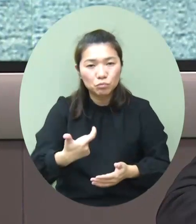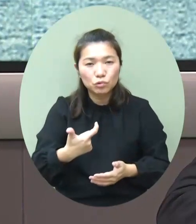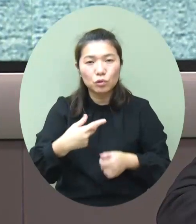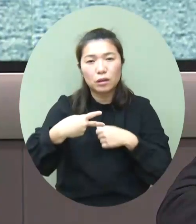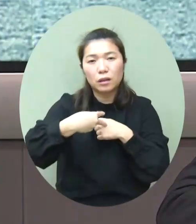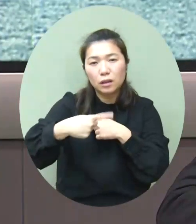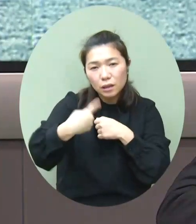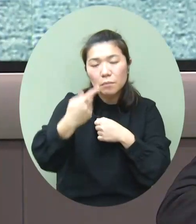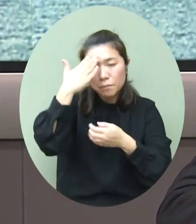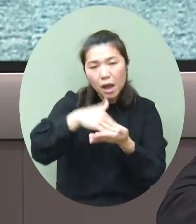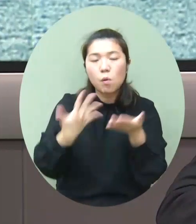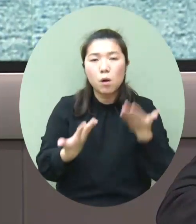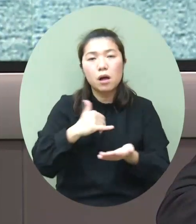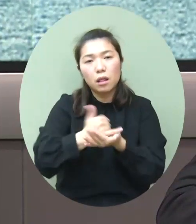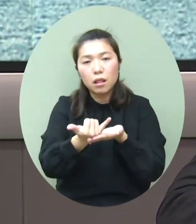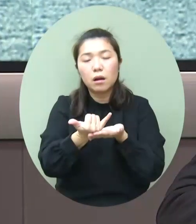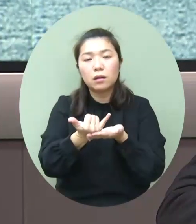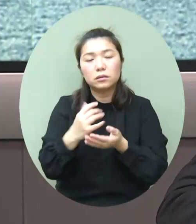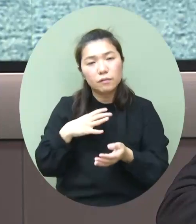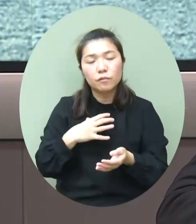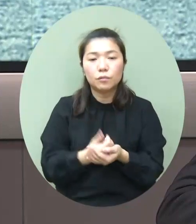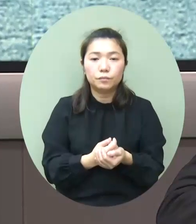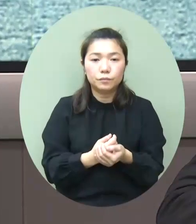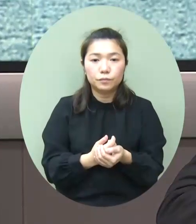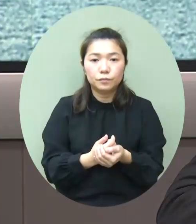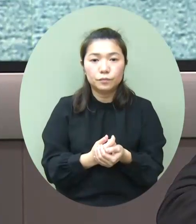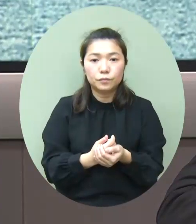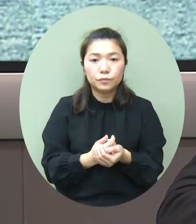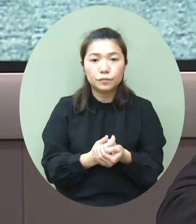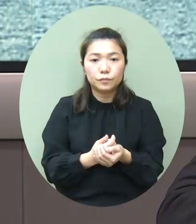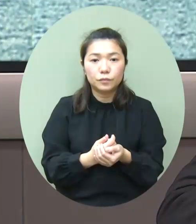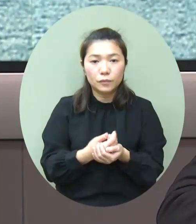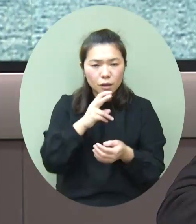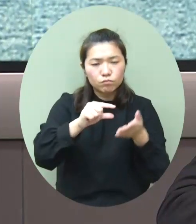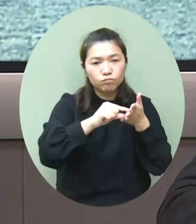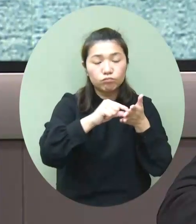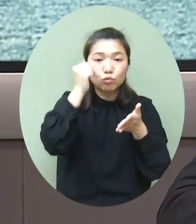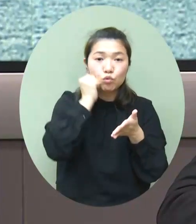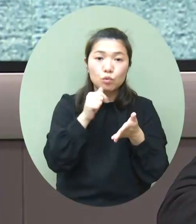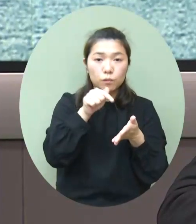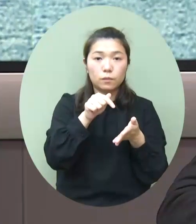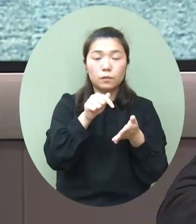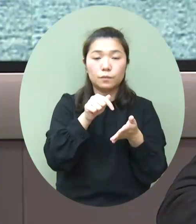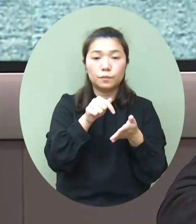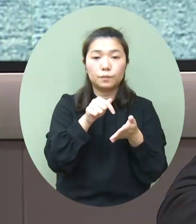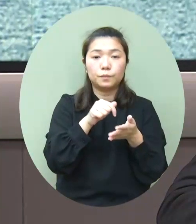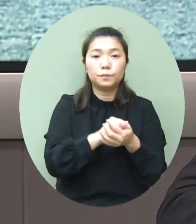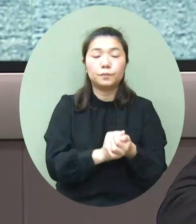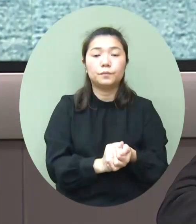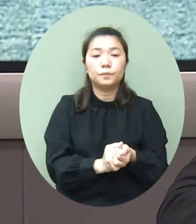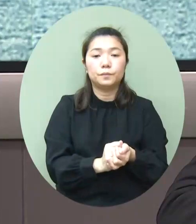苗，避免严重的情况或者是死亡的个案。另外，在老人院